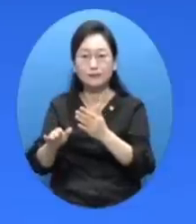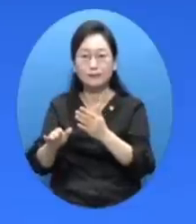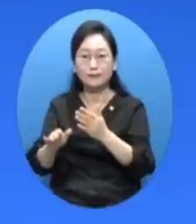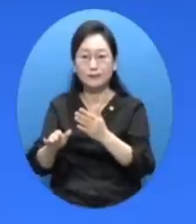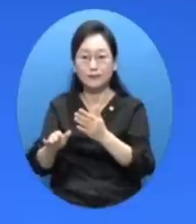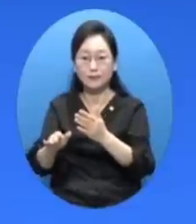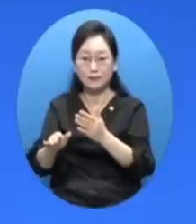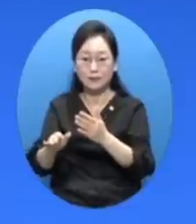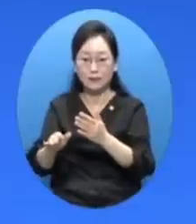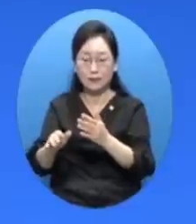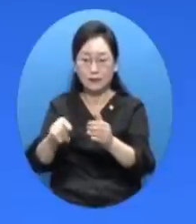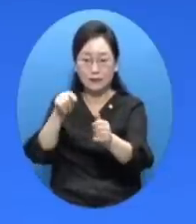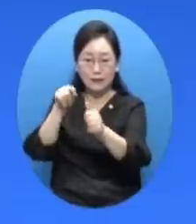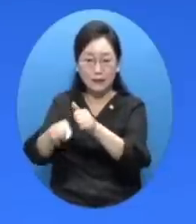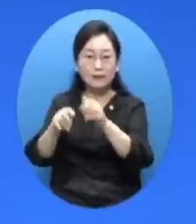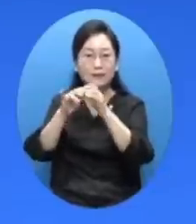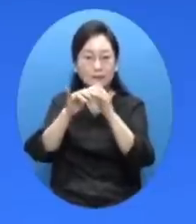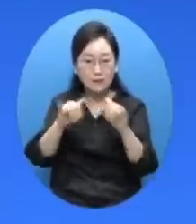살인자가 되어서